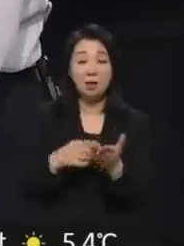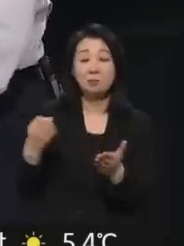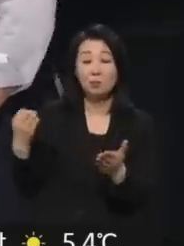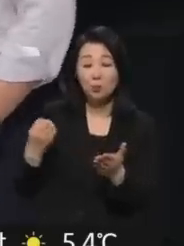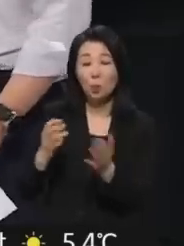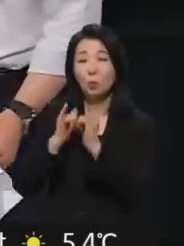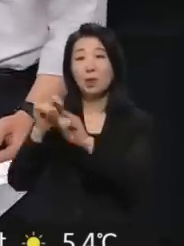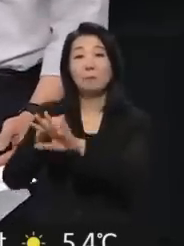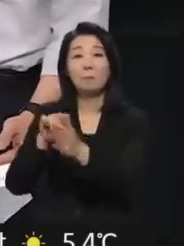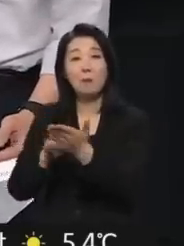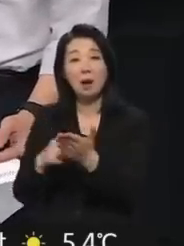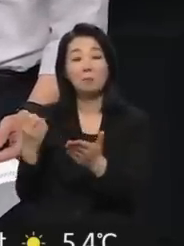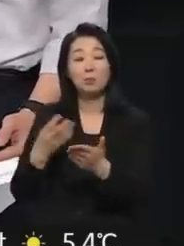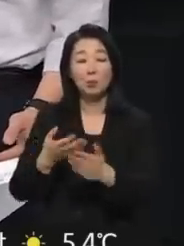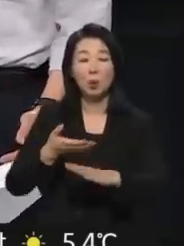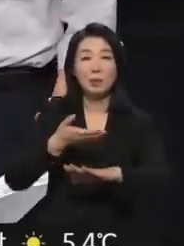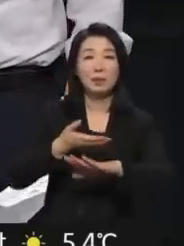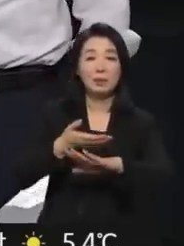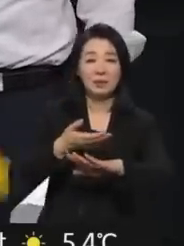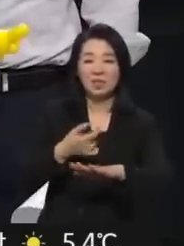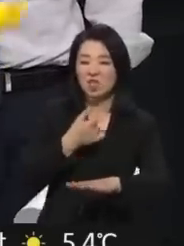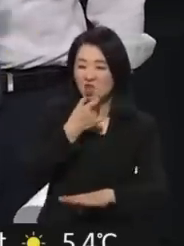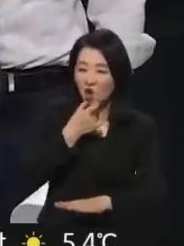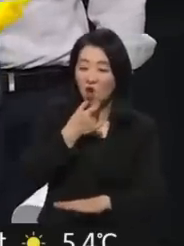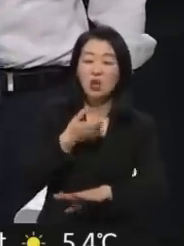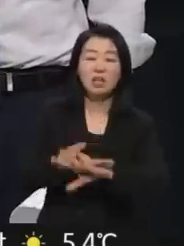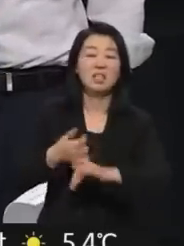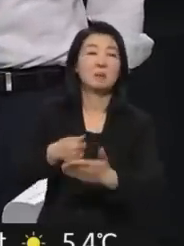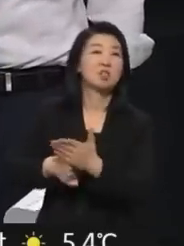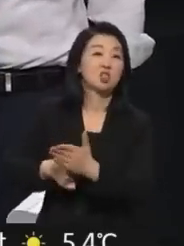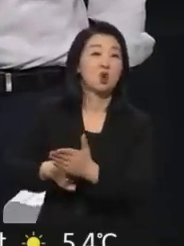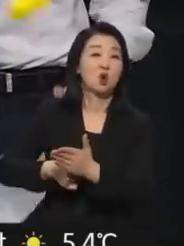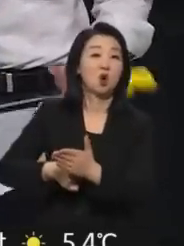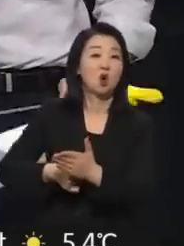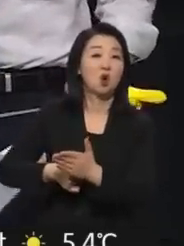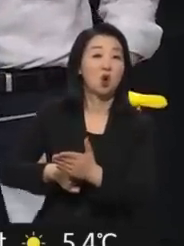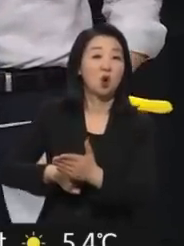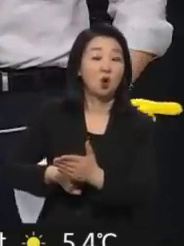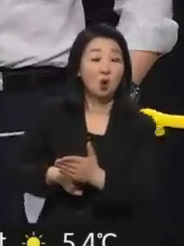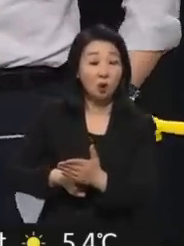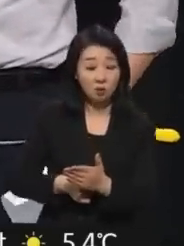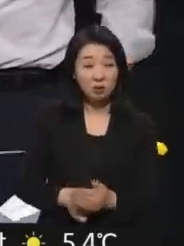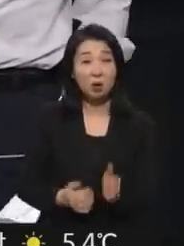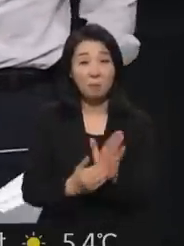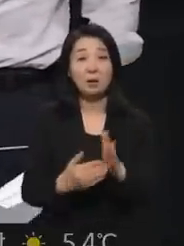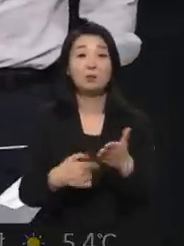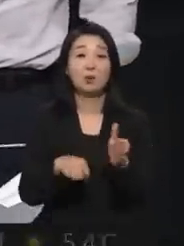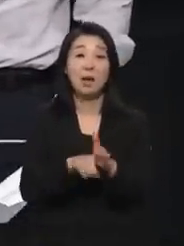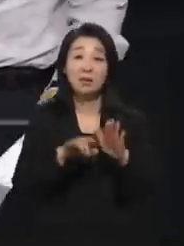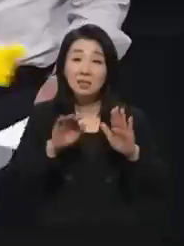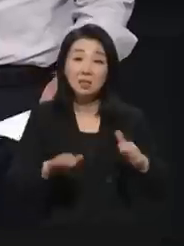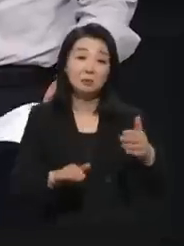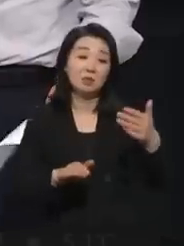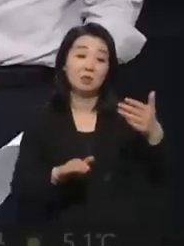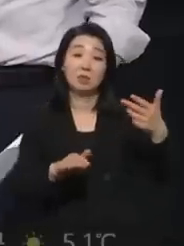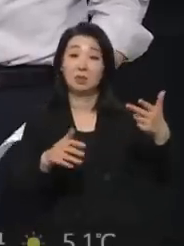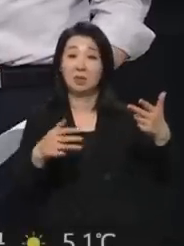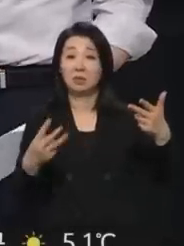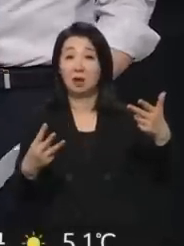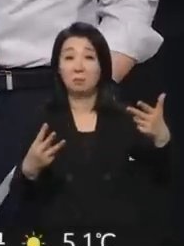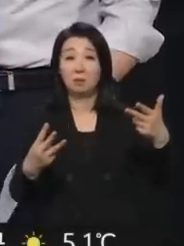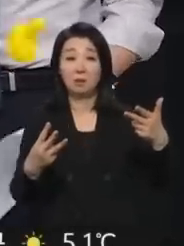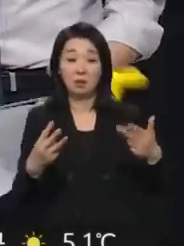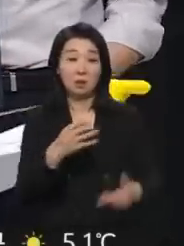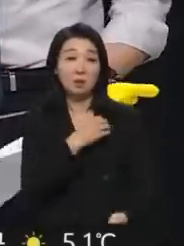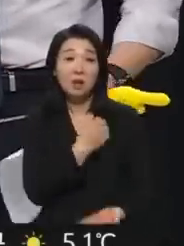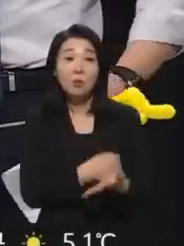하나는 역선택 방지 조항입니다. 현재 당심 대 민심 반영 비율은 7대 3이죠. 이 당원을 위한